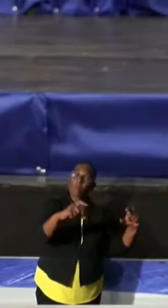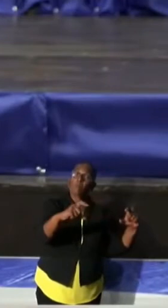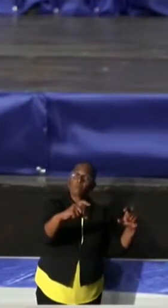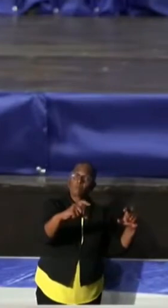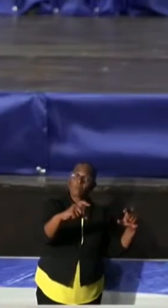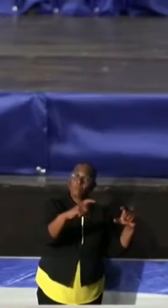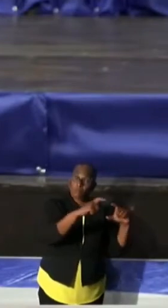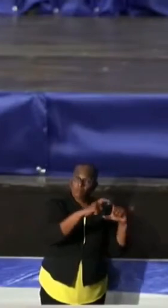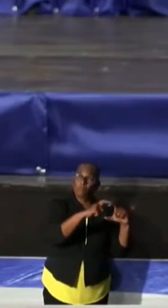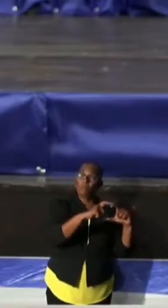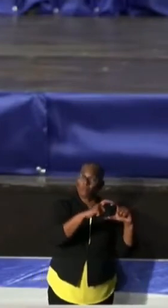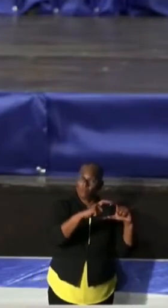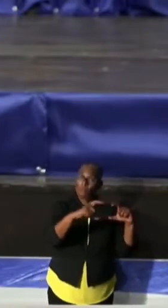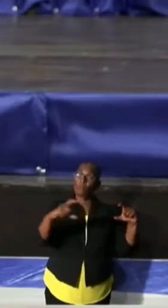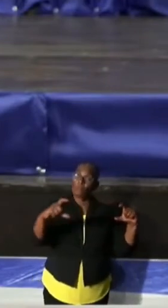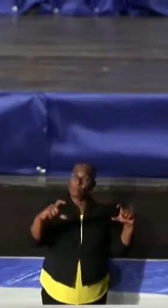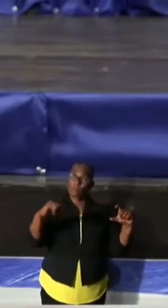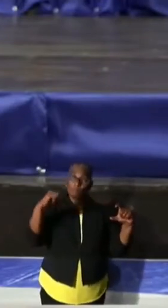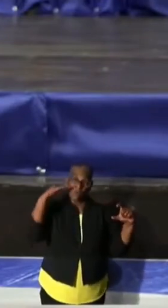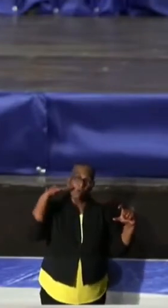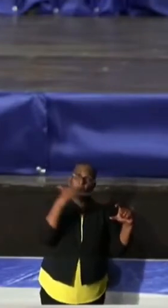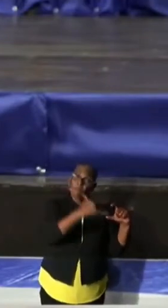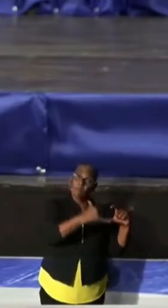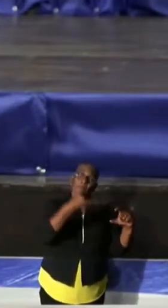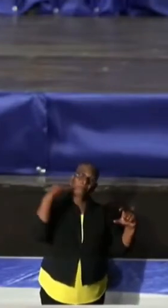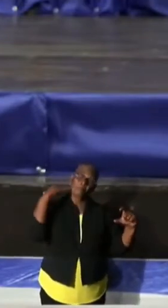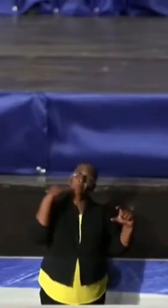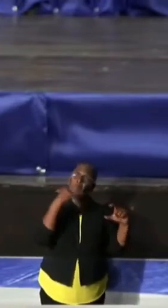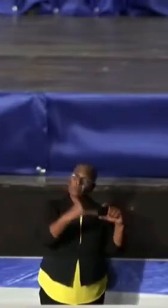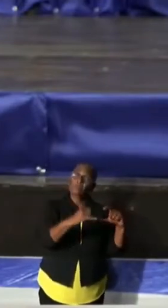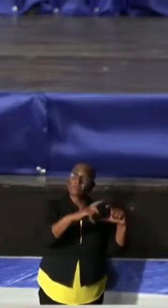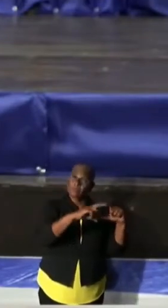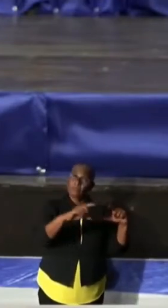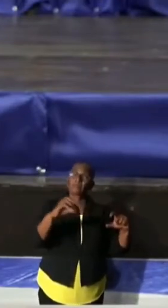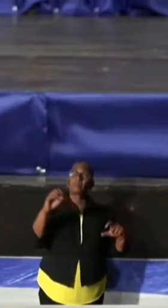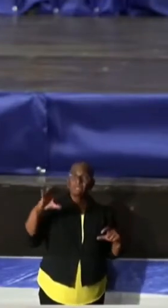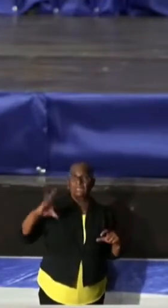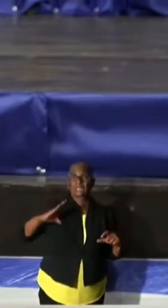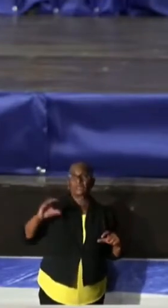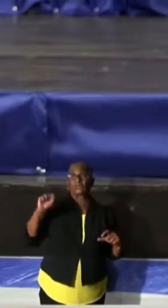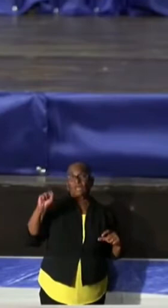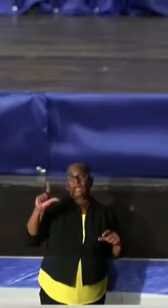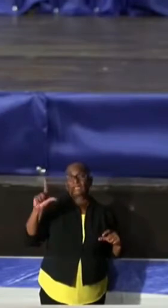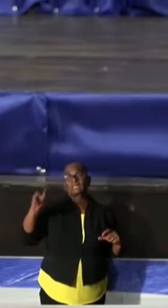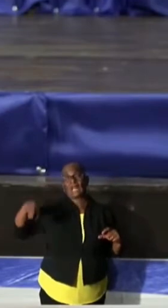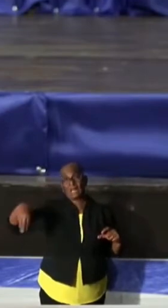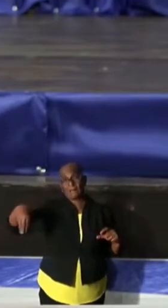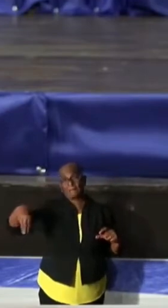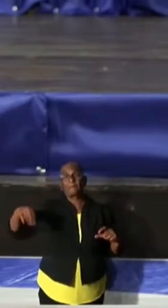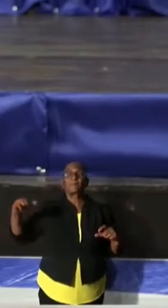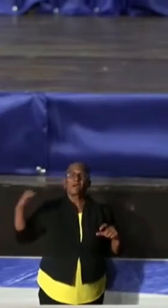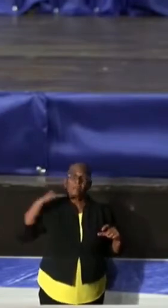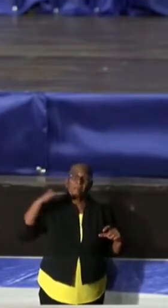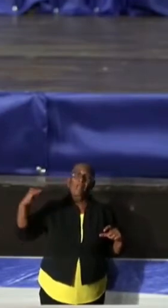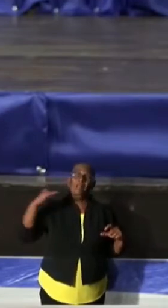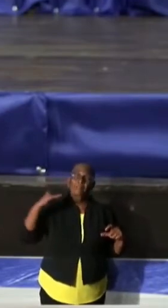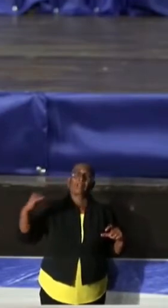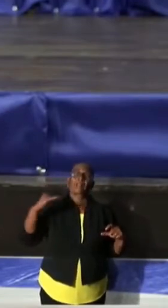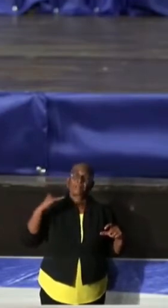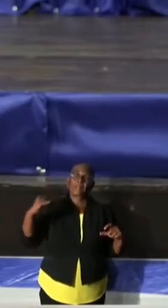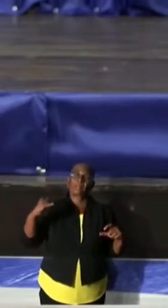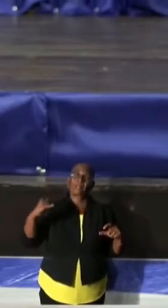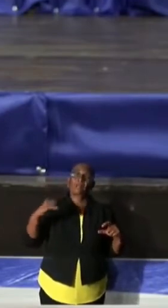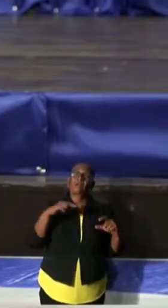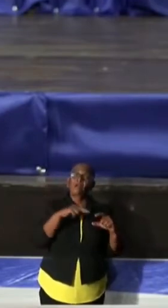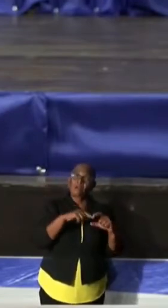zijn vanaf gistermiddag gebeld. Ik ben continu in overleg geweest met de directeur van SLM. De mensen zijn continu gebeld om